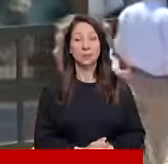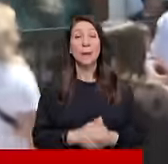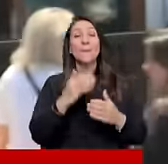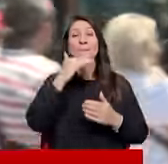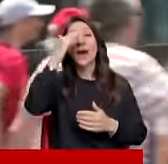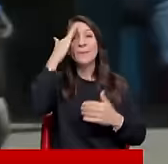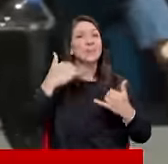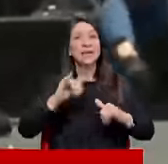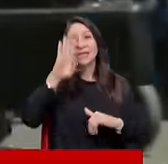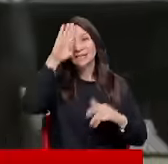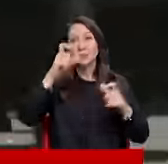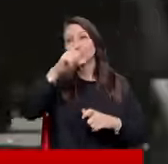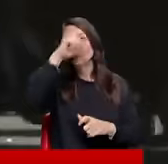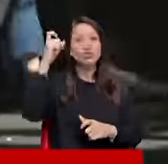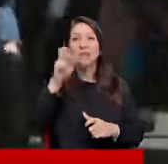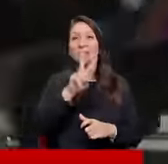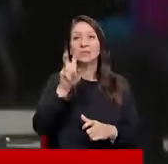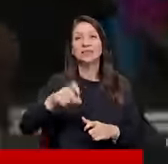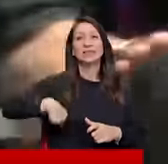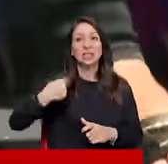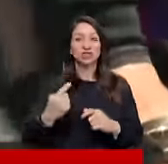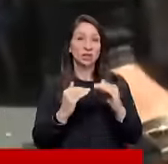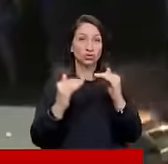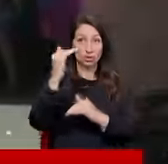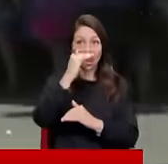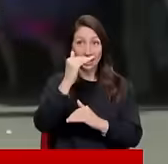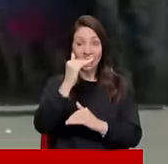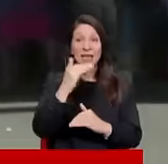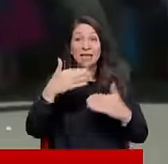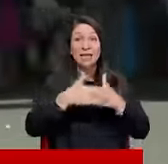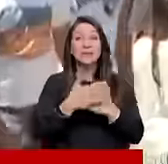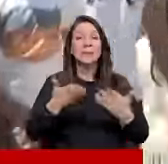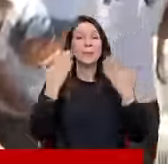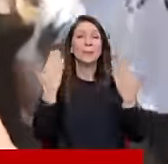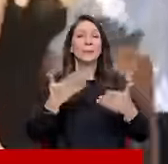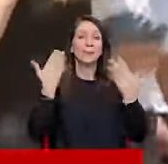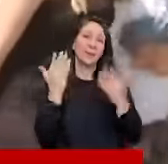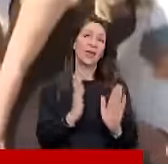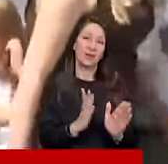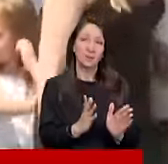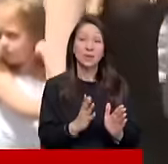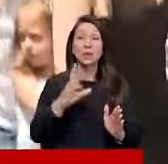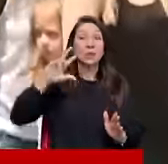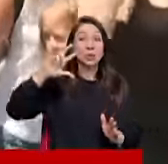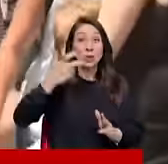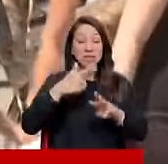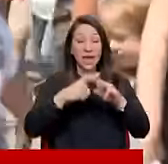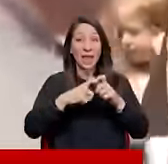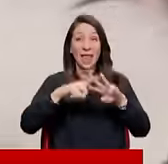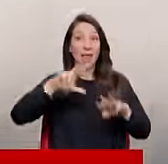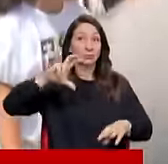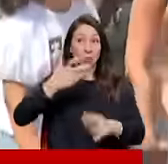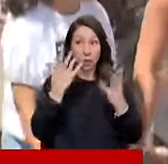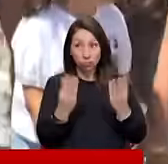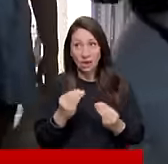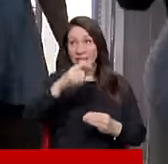Bayram tatilinde İstanbul'da hava sıcaklığı 28 dereceye kadar çıkacak. Gece serinliği ise devam edecek. Güneş Ege'de de yüzünü